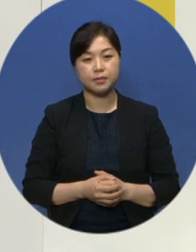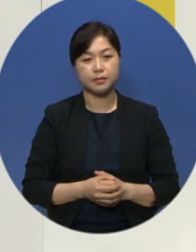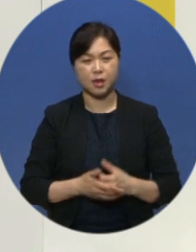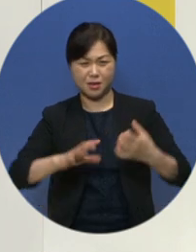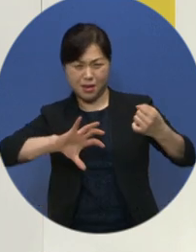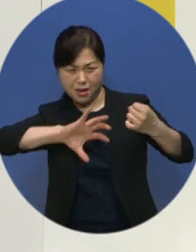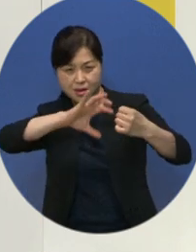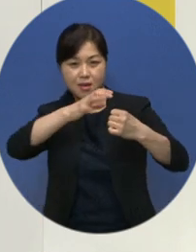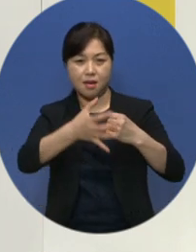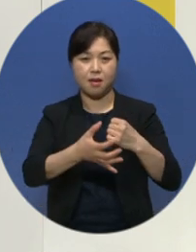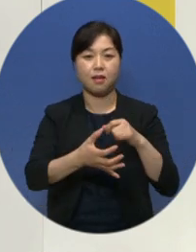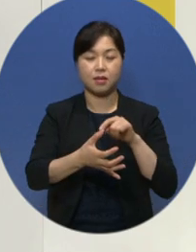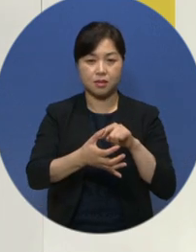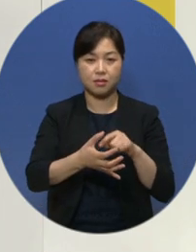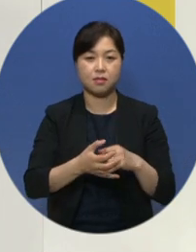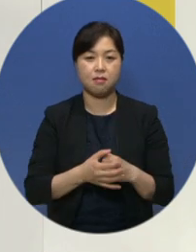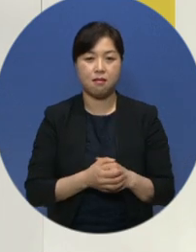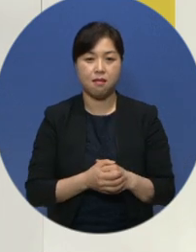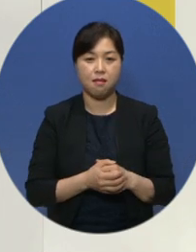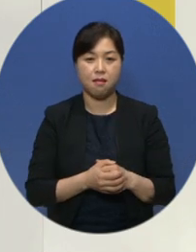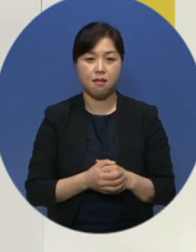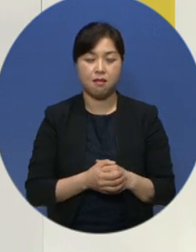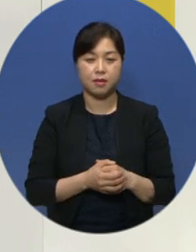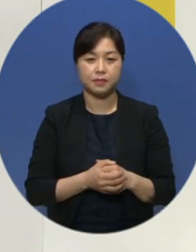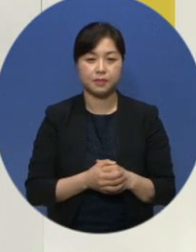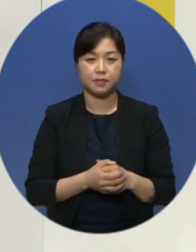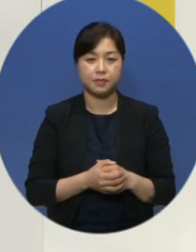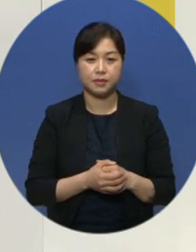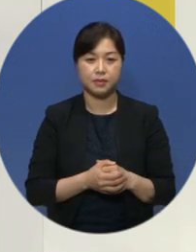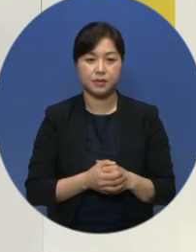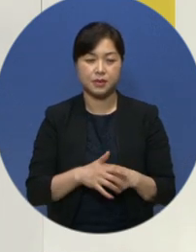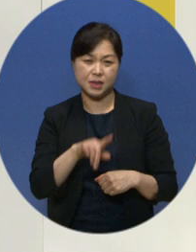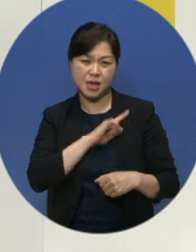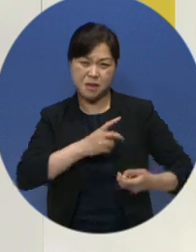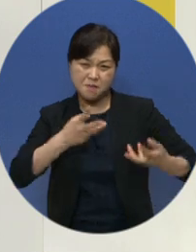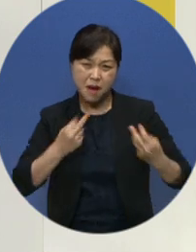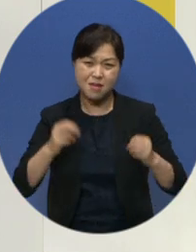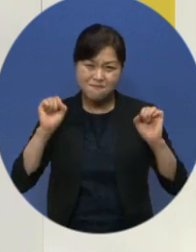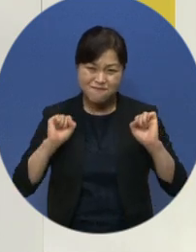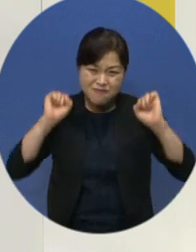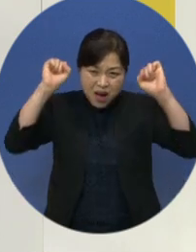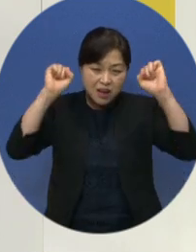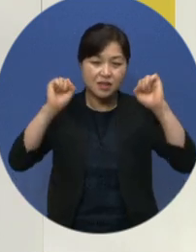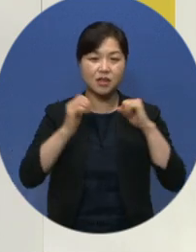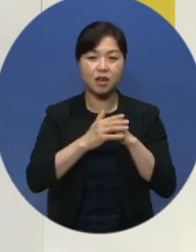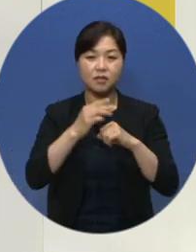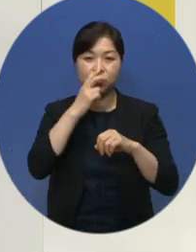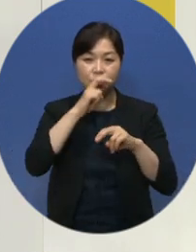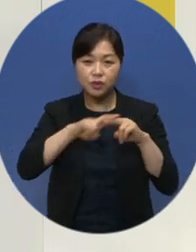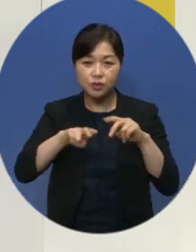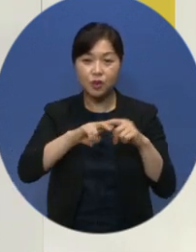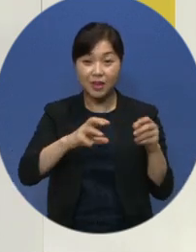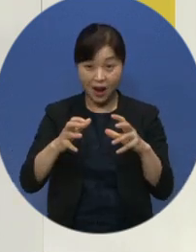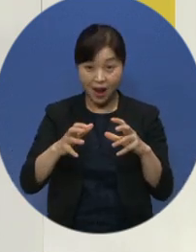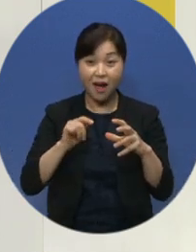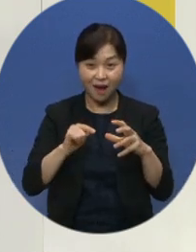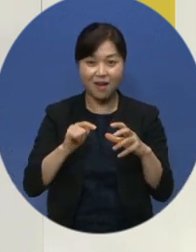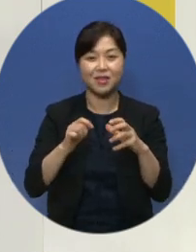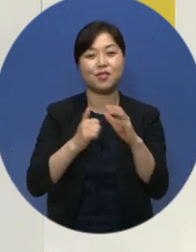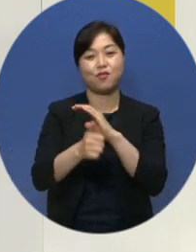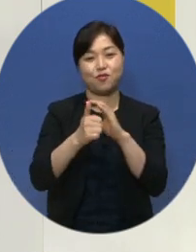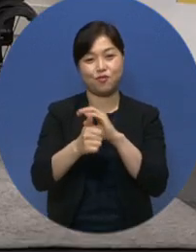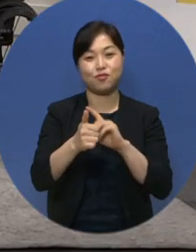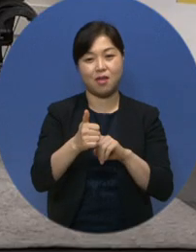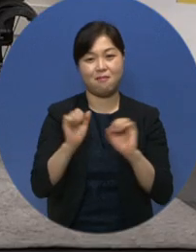어 갔 폭발 체급에서 중동 선수인데 가장 많이 드는 선수가 에 350 키로 정도로